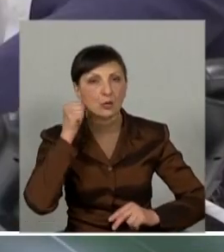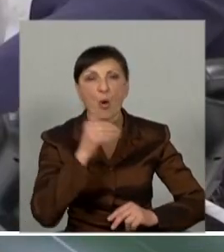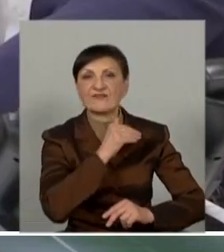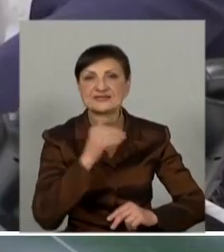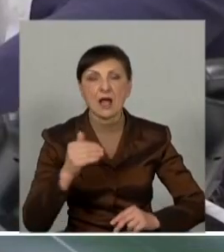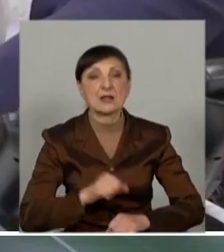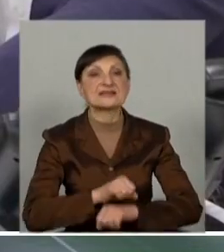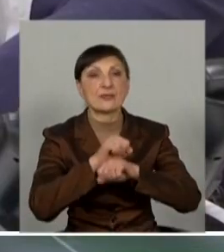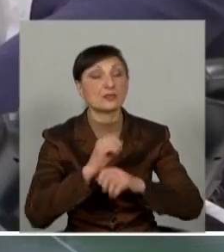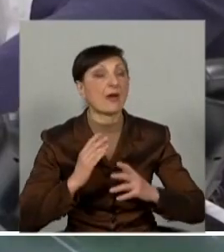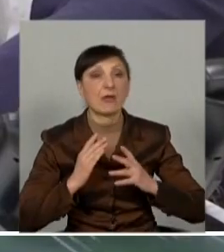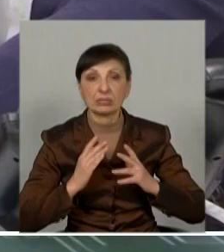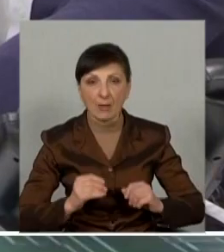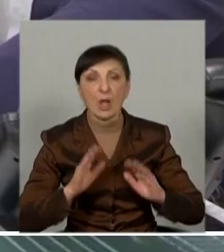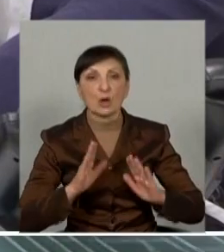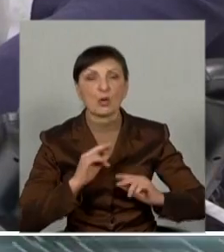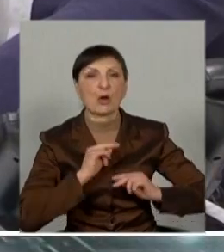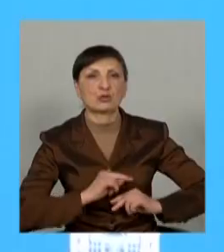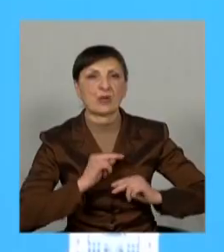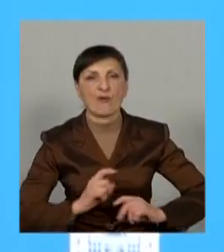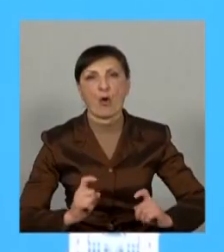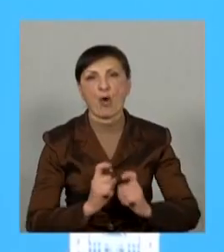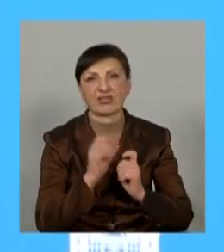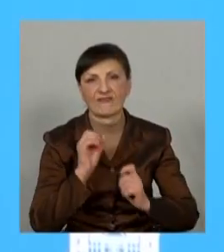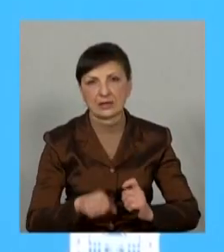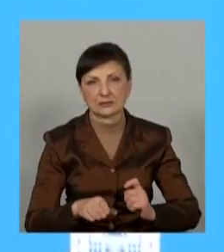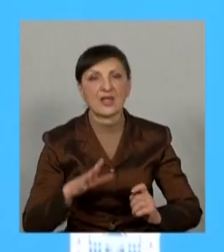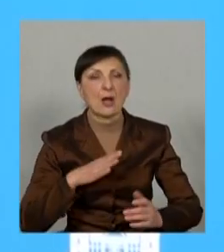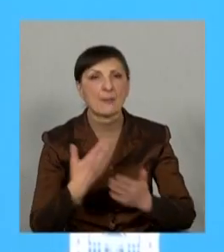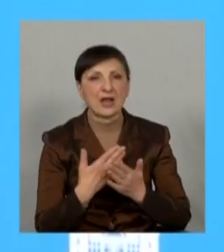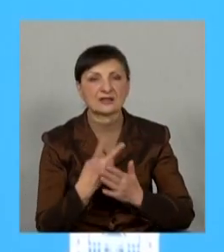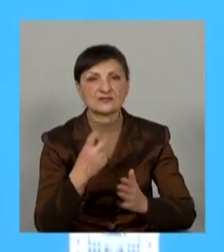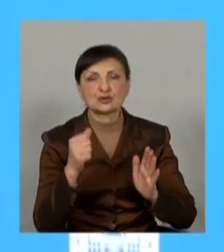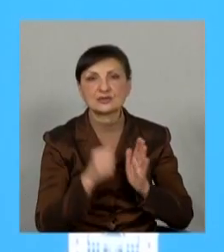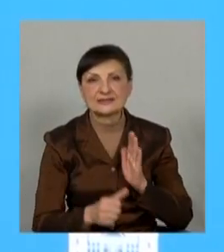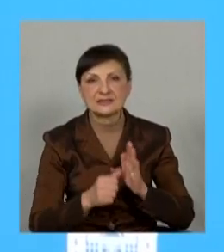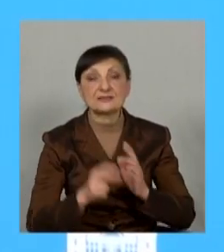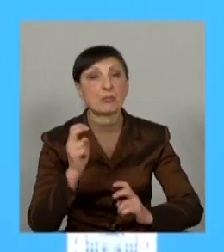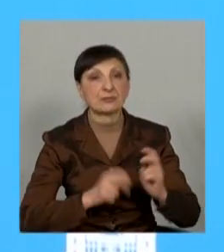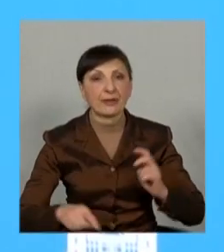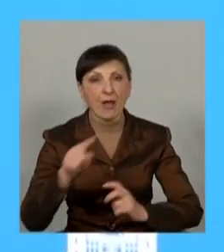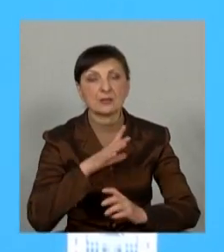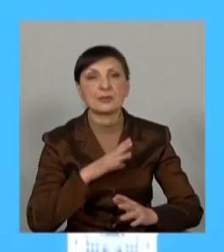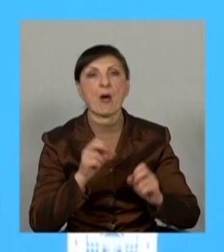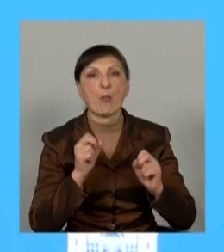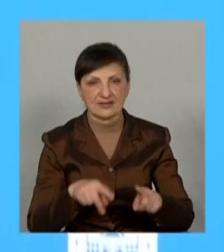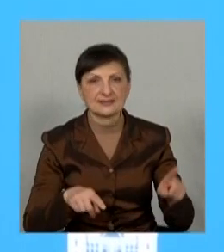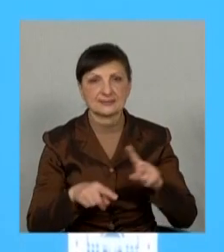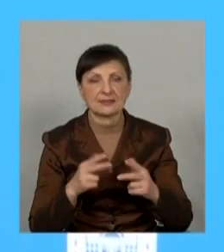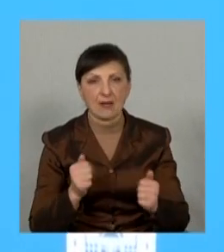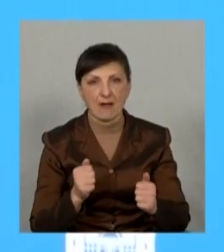официальных забастовок не было, только трудовые конфликты. Было порядка 260 предприятий, где были